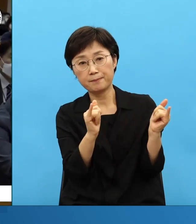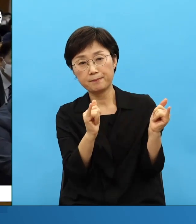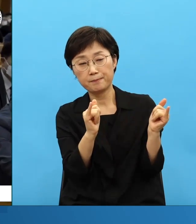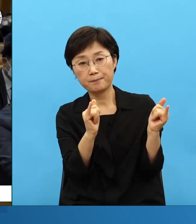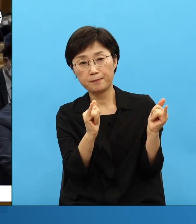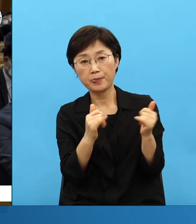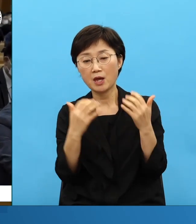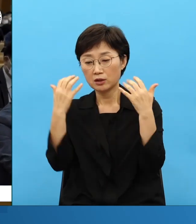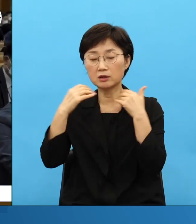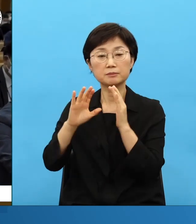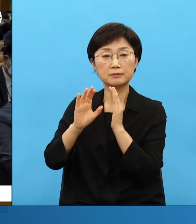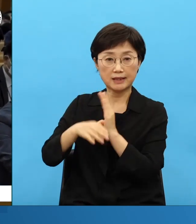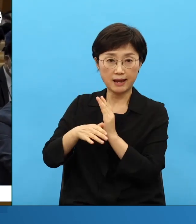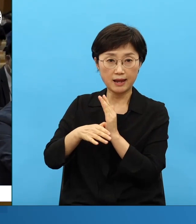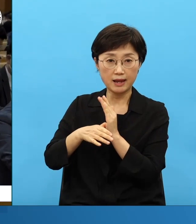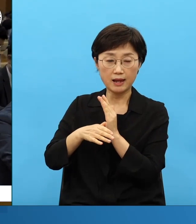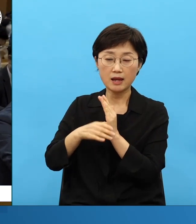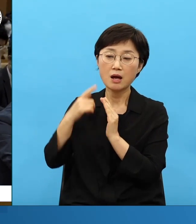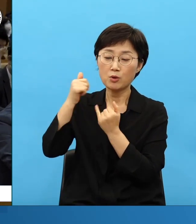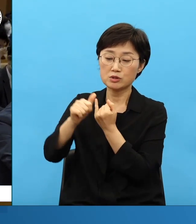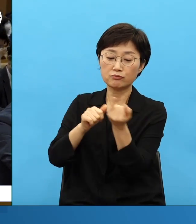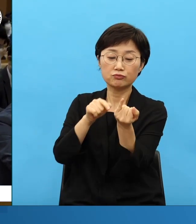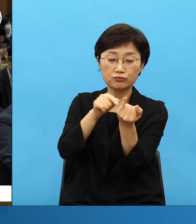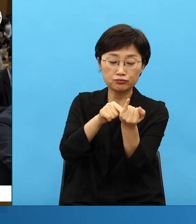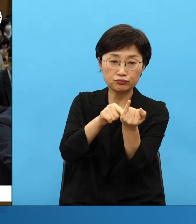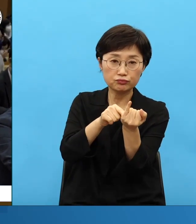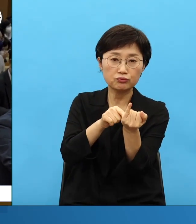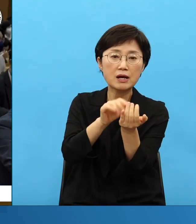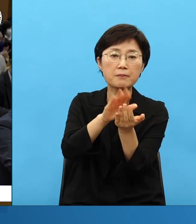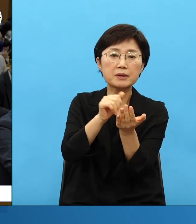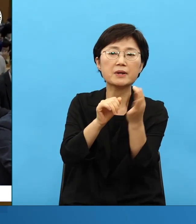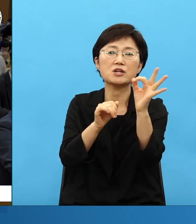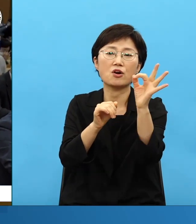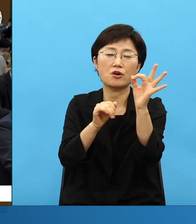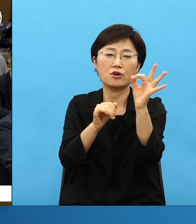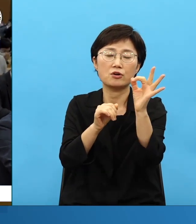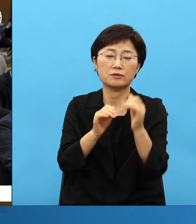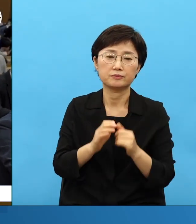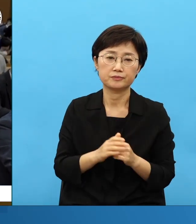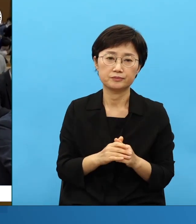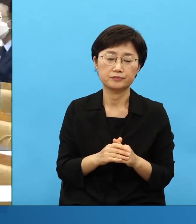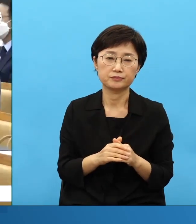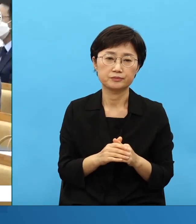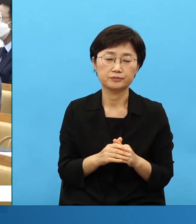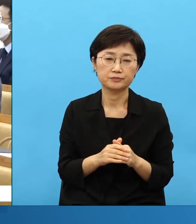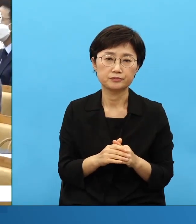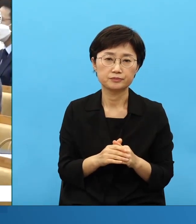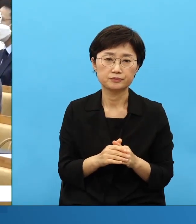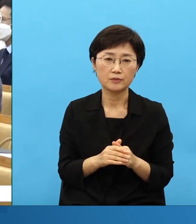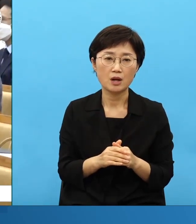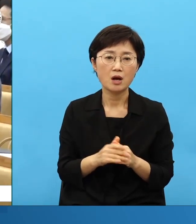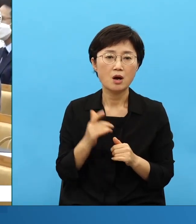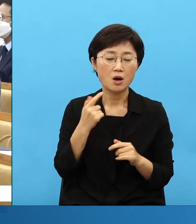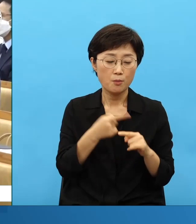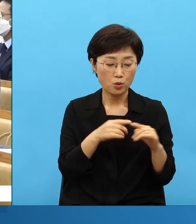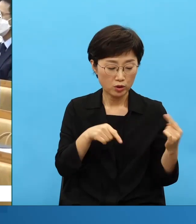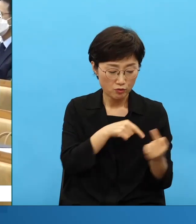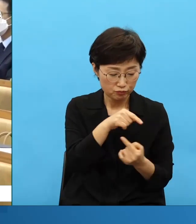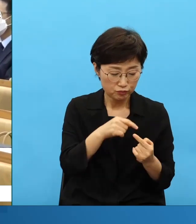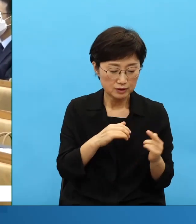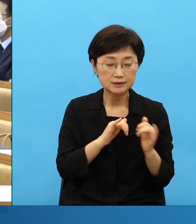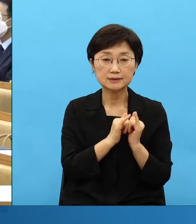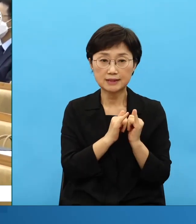여름학기 목회원에선 사모의 목회 비밀 10가지란 주제로 언약이 선포됐습니다. 목회자와 사모,